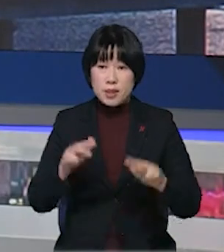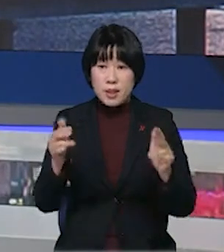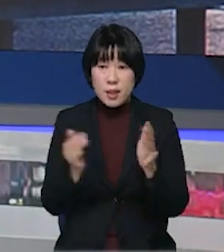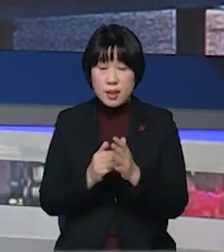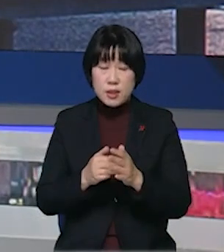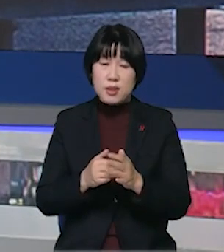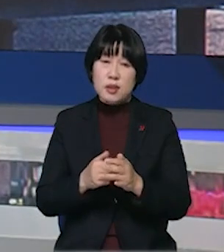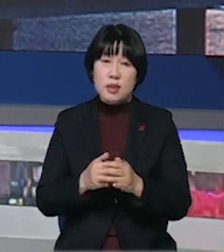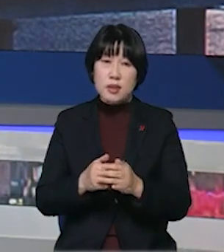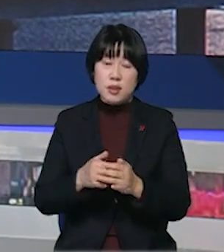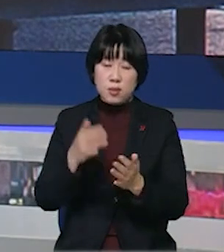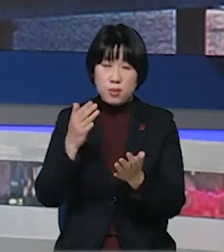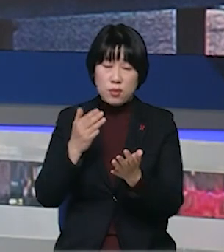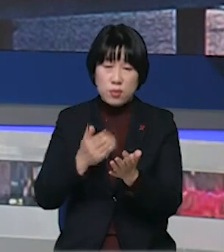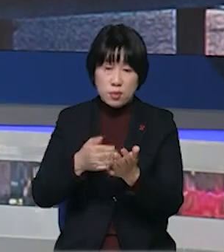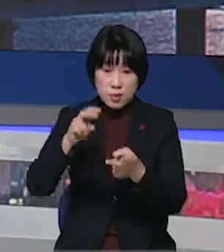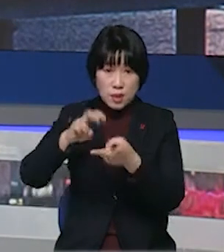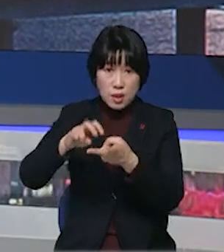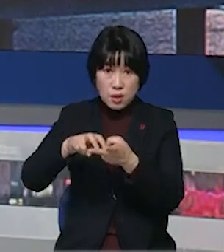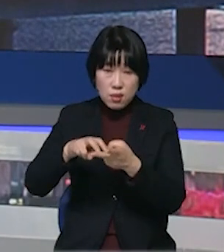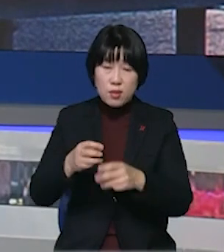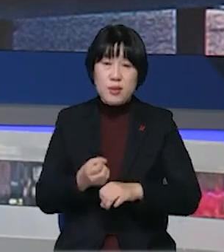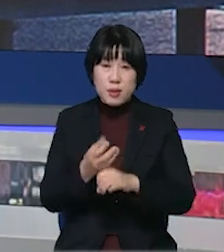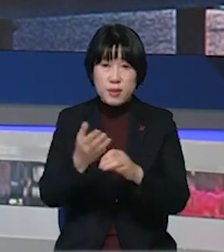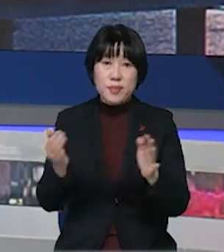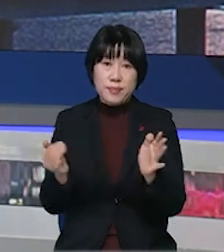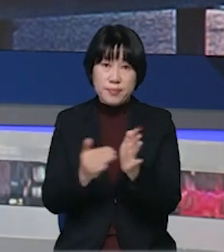지금까지 kbc 서울 방송센터에서 전해주셨습니다